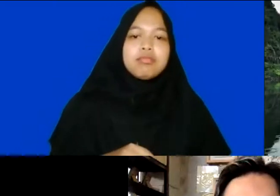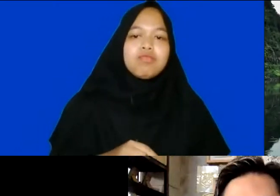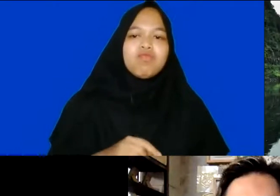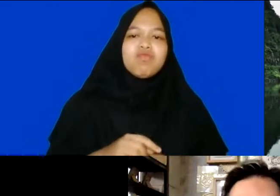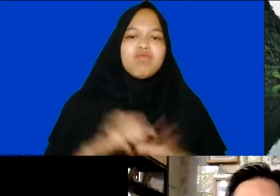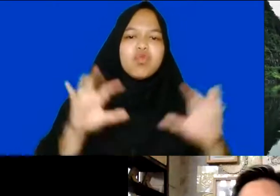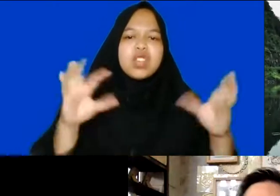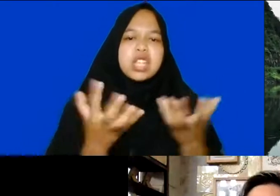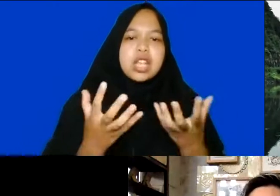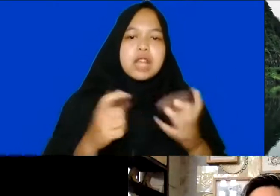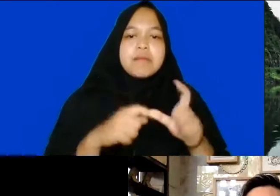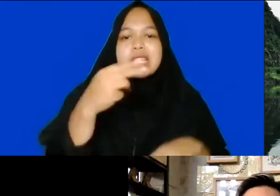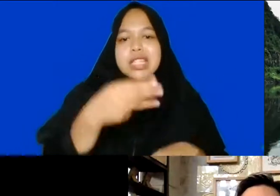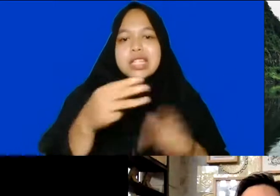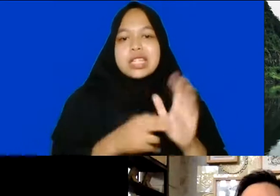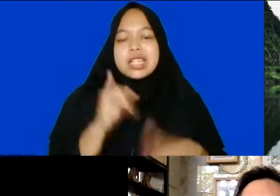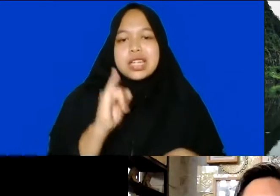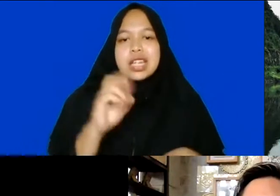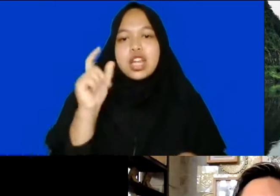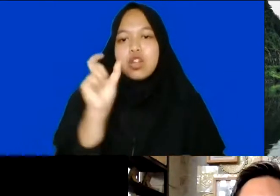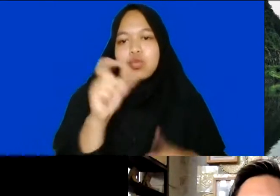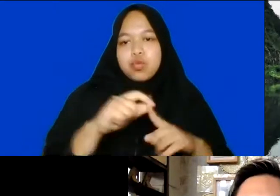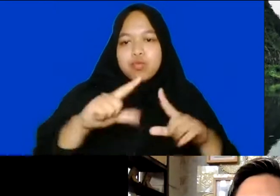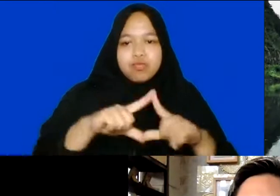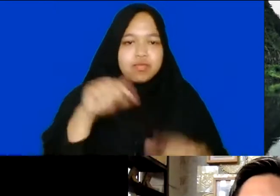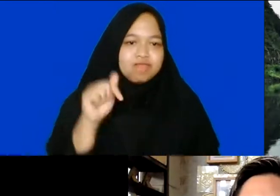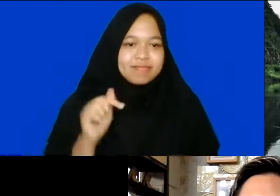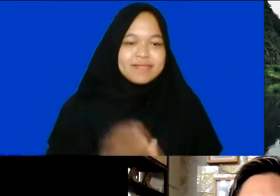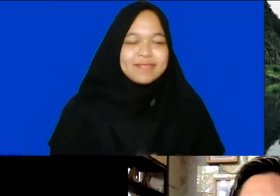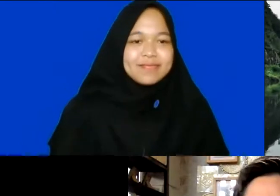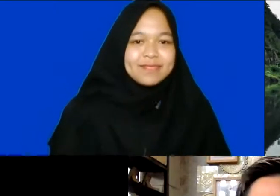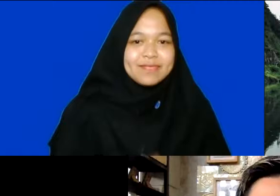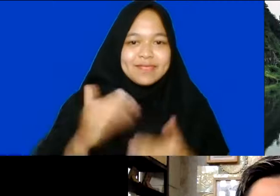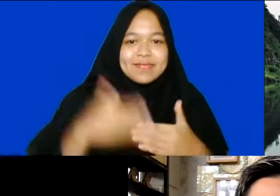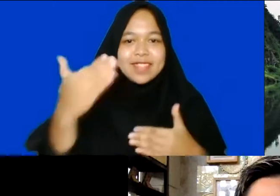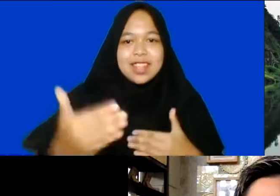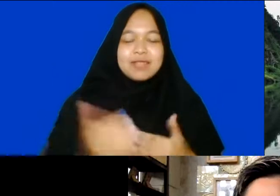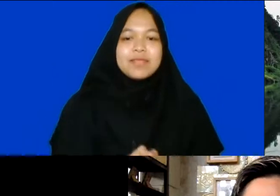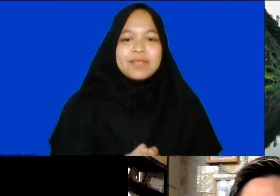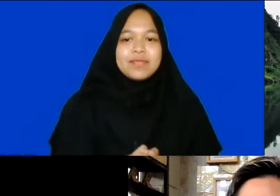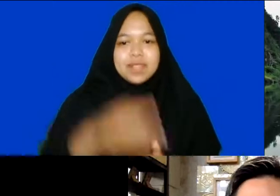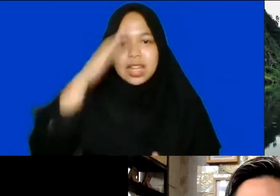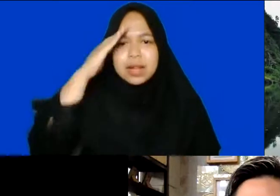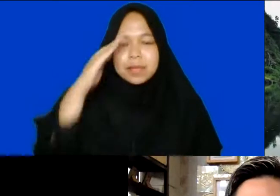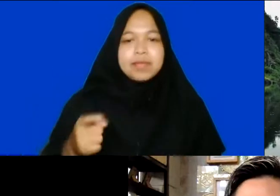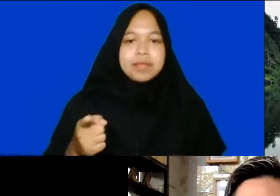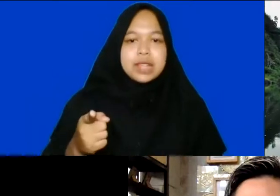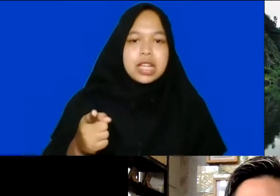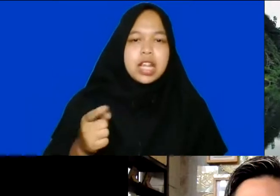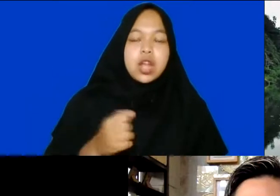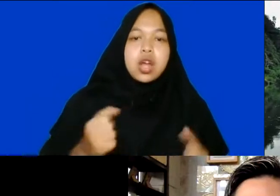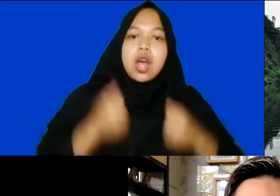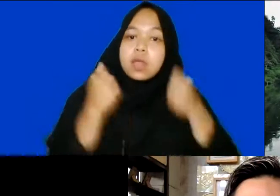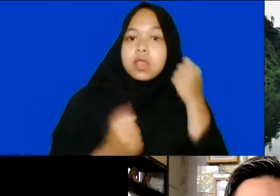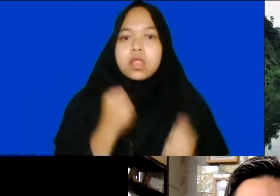sepertinya menarik sekali, nanti mungkin bisa dibahas lebih dalam ya Mas Kire ya. Nah, selanjutnya Mas Kire ini dikenal aktif berkarya seni